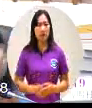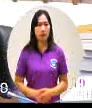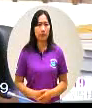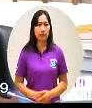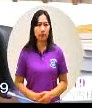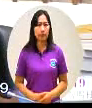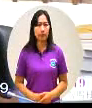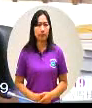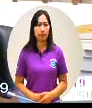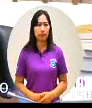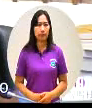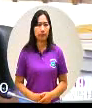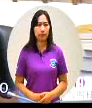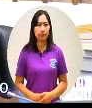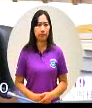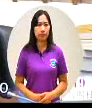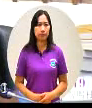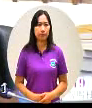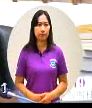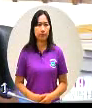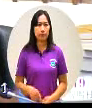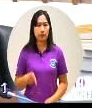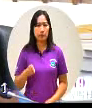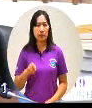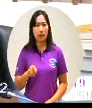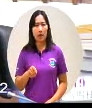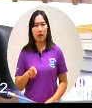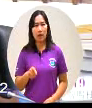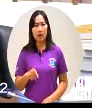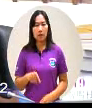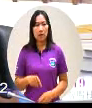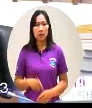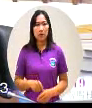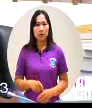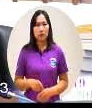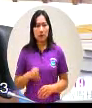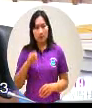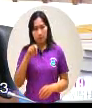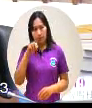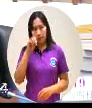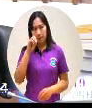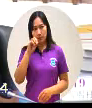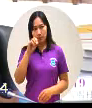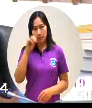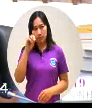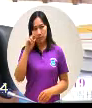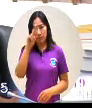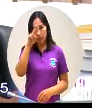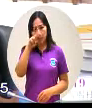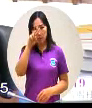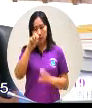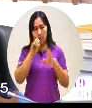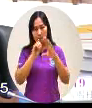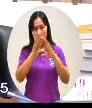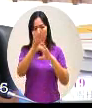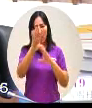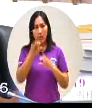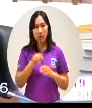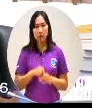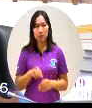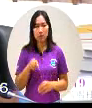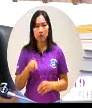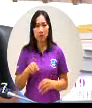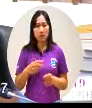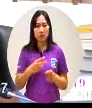看这个议案的长度，你看一年一年、五年后、三年后增加到，你看这个数字，哦，两年